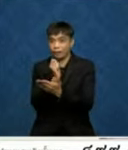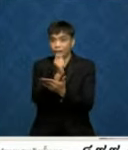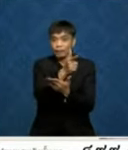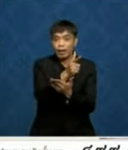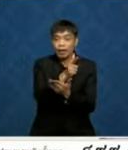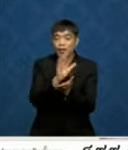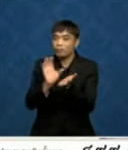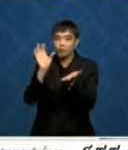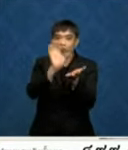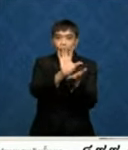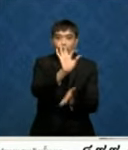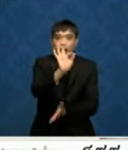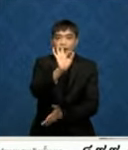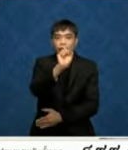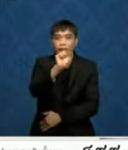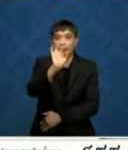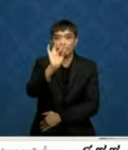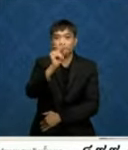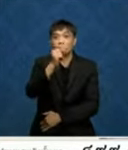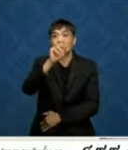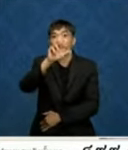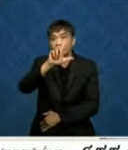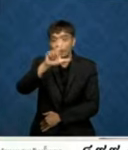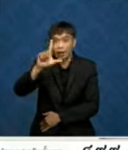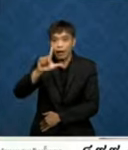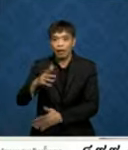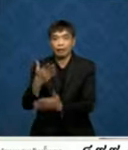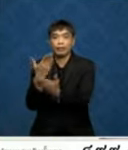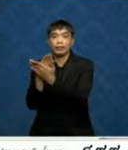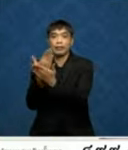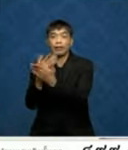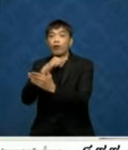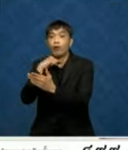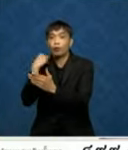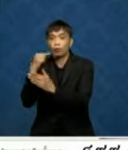บาทเทียบกับการขาดดุล